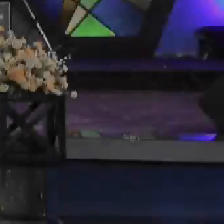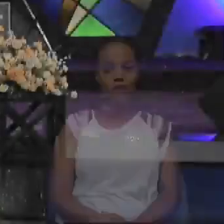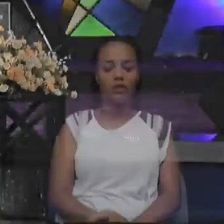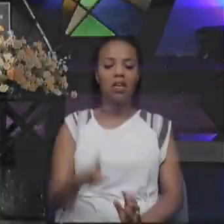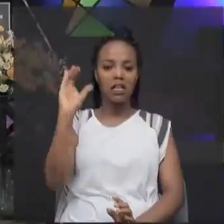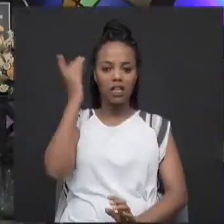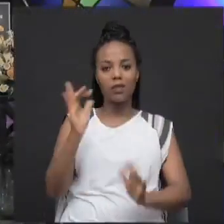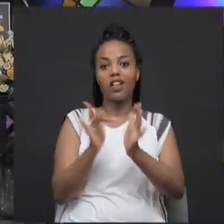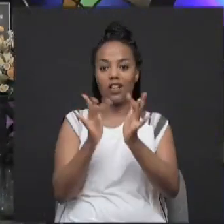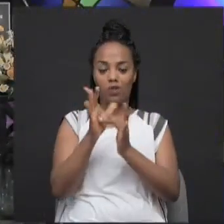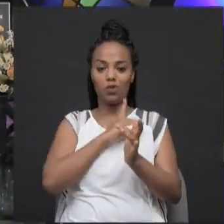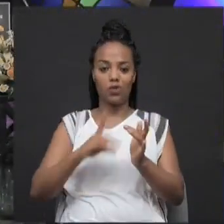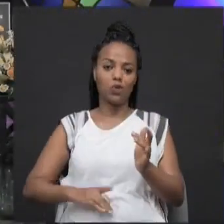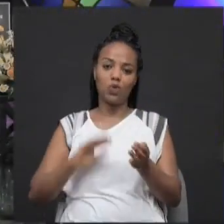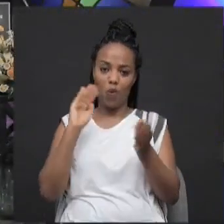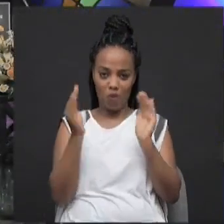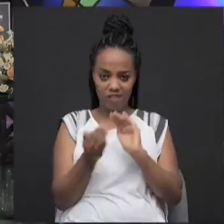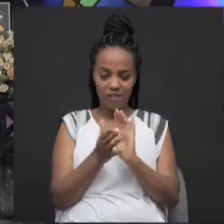ክብር ለኢየሱስ ክርስቶስ ይሁን።